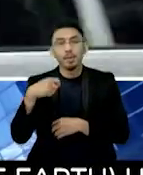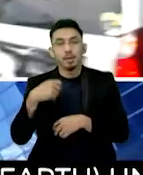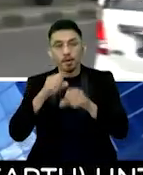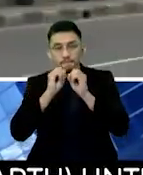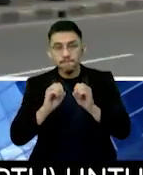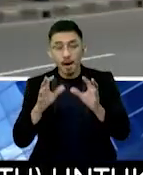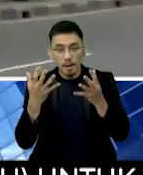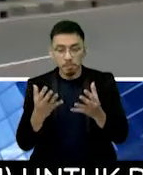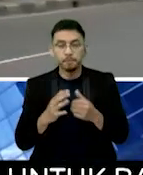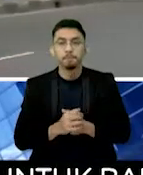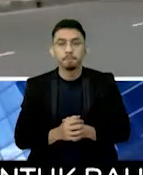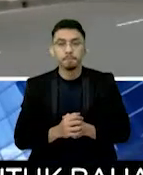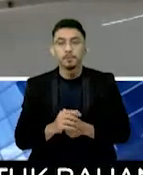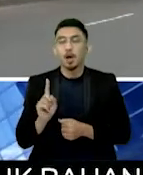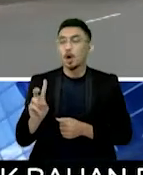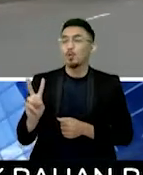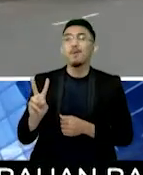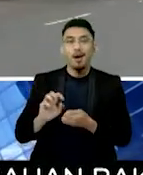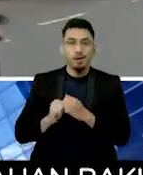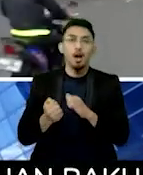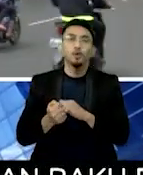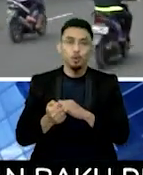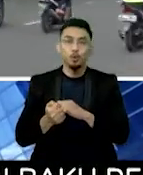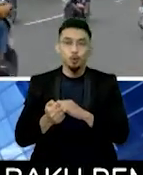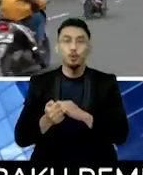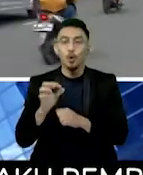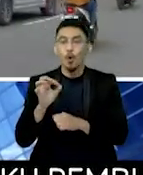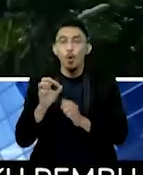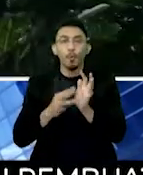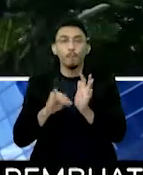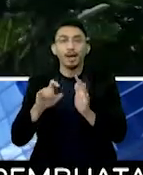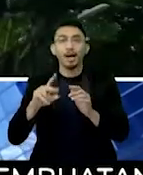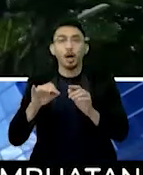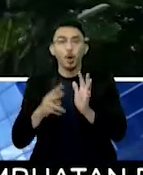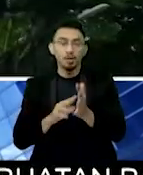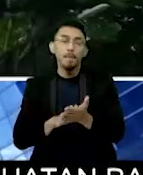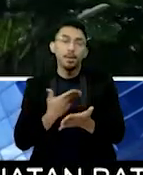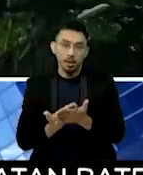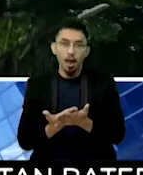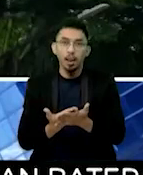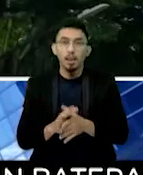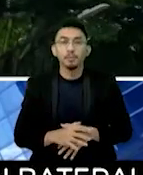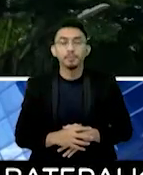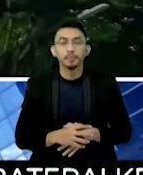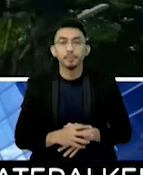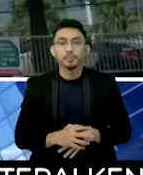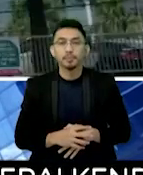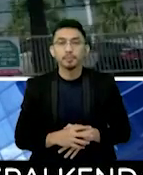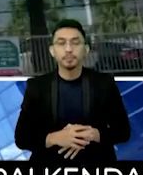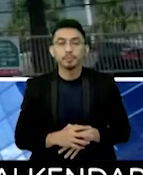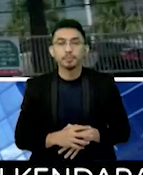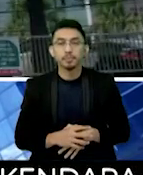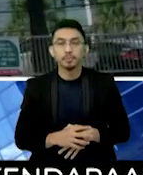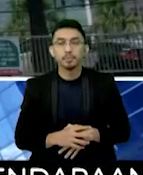adanya dua kasus pertama meninggal akibat virus corona varian Omikron di Indonesia.